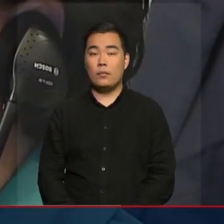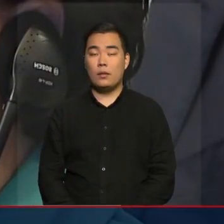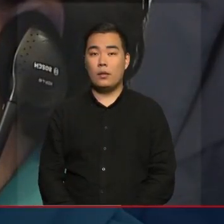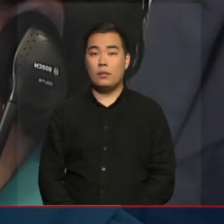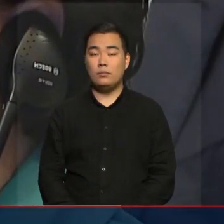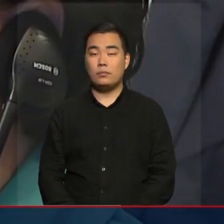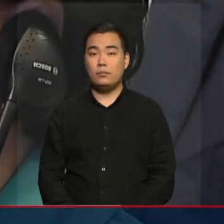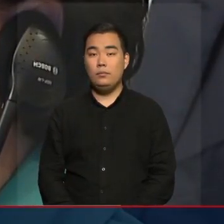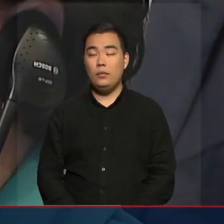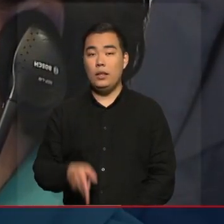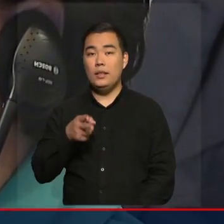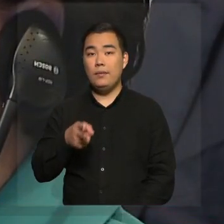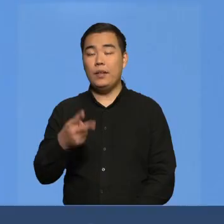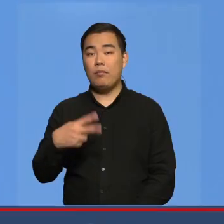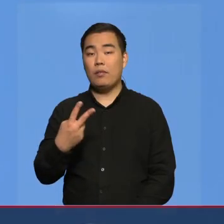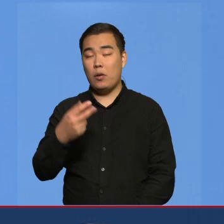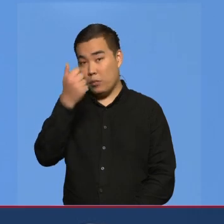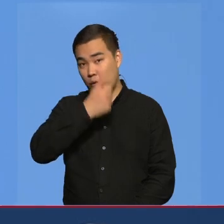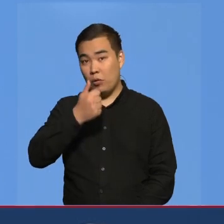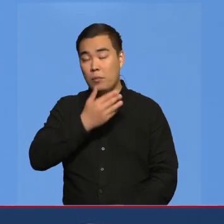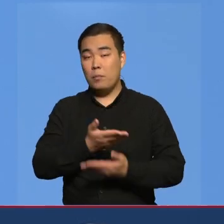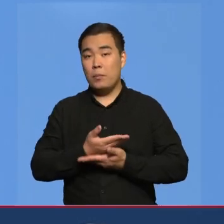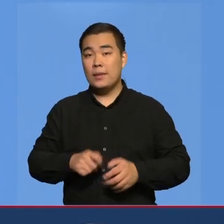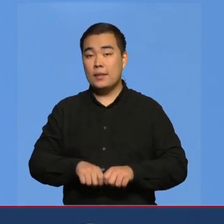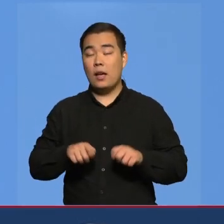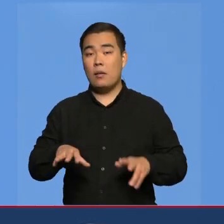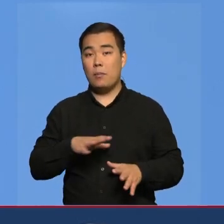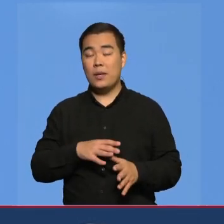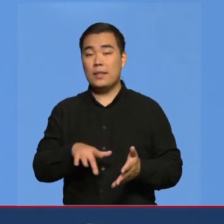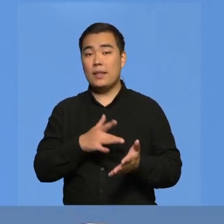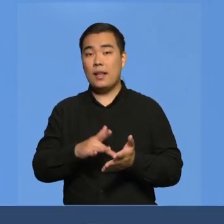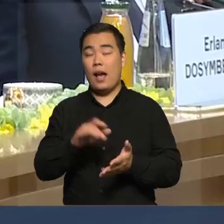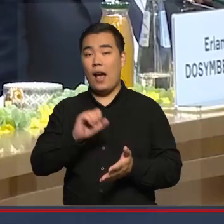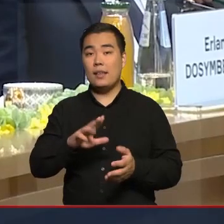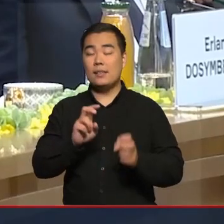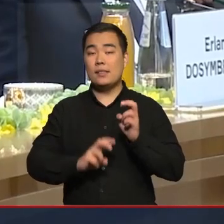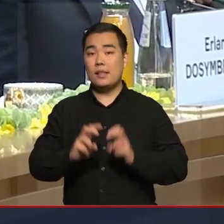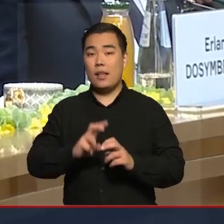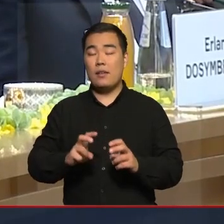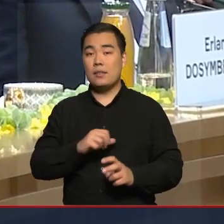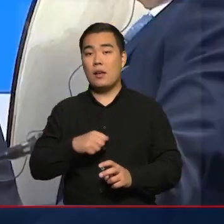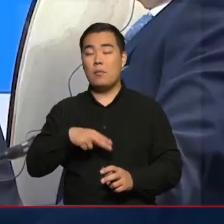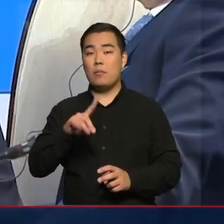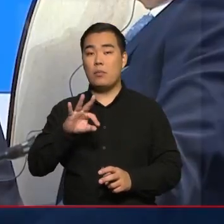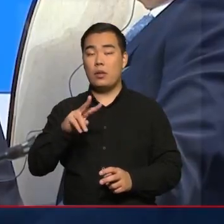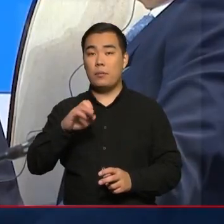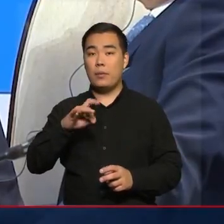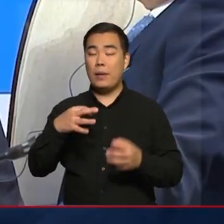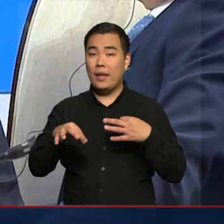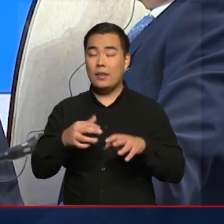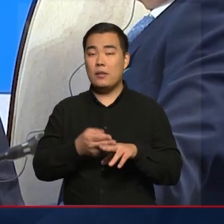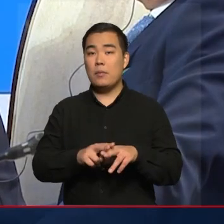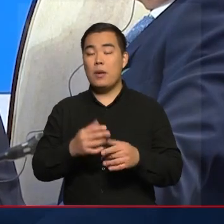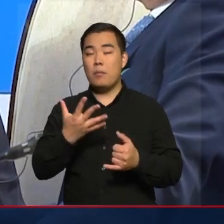продуктов в 20022 году мы запустили крупнейший в Центральной Азии завод по производству полипропилена мощностью